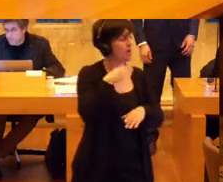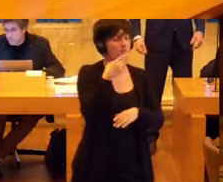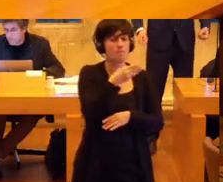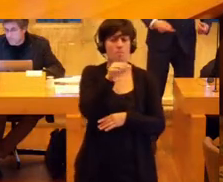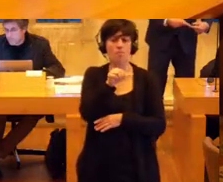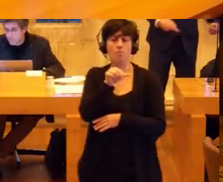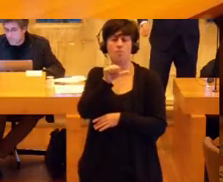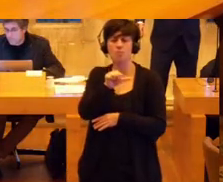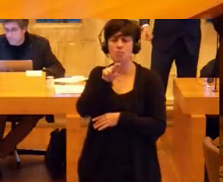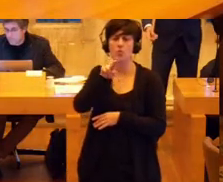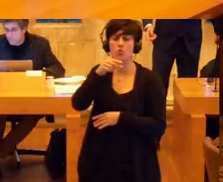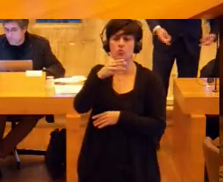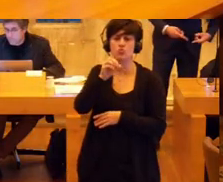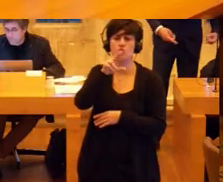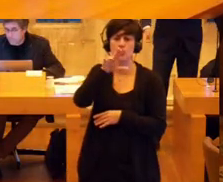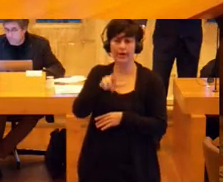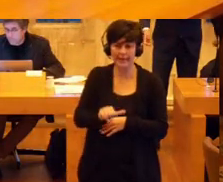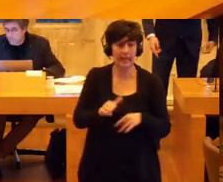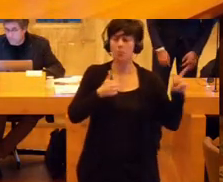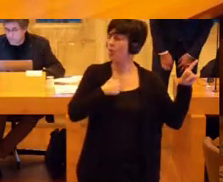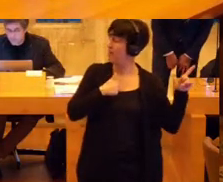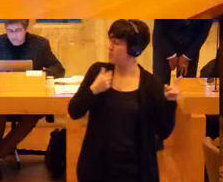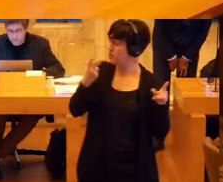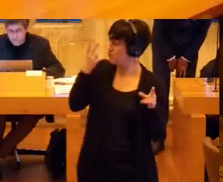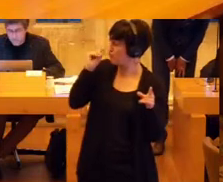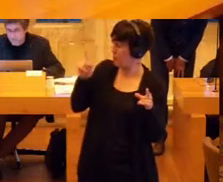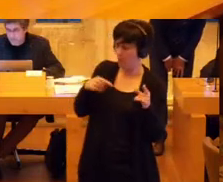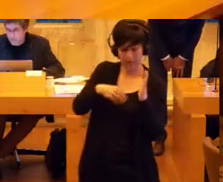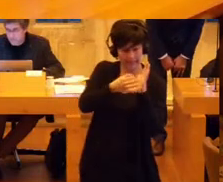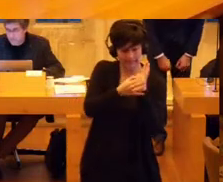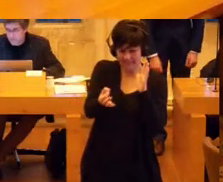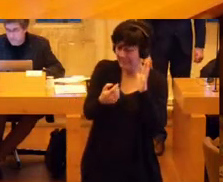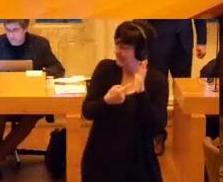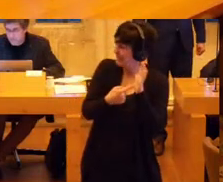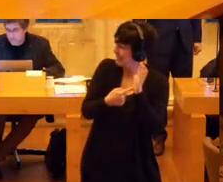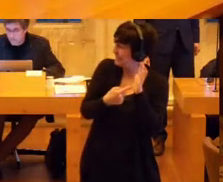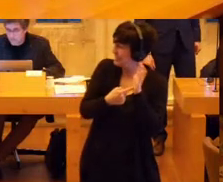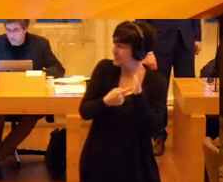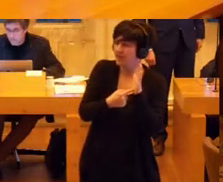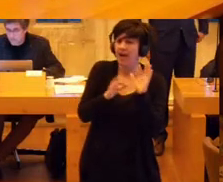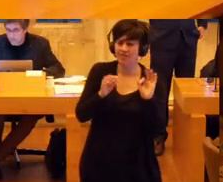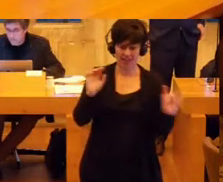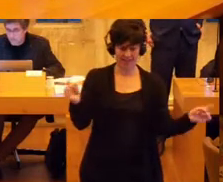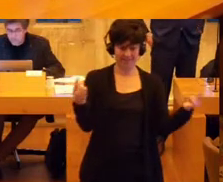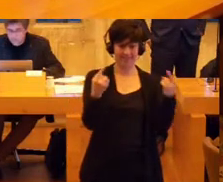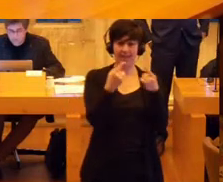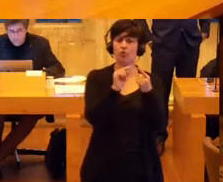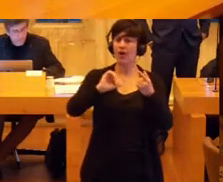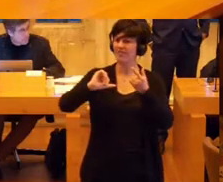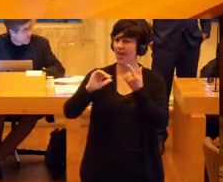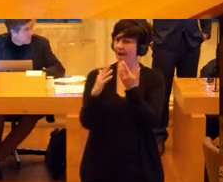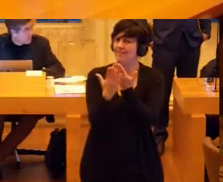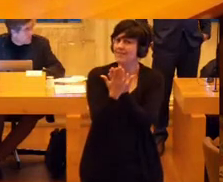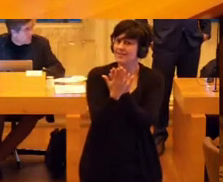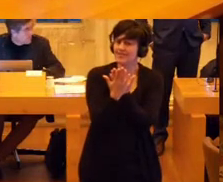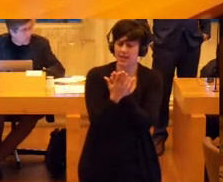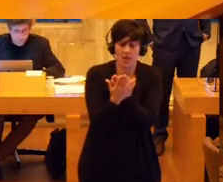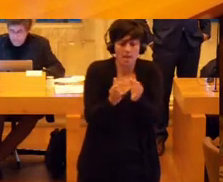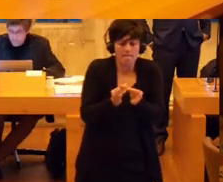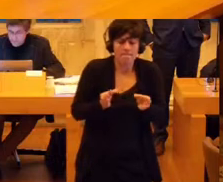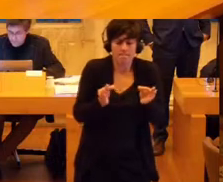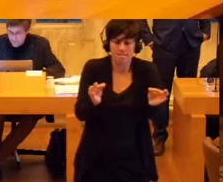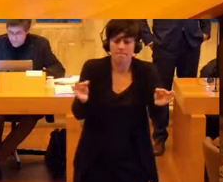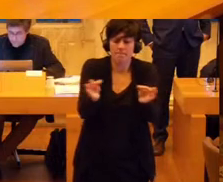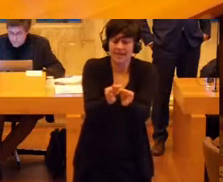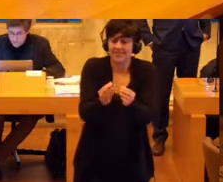J'ai une question. Je ne comprends pas dans la délibération l'indication que dans la cartographie annexée, la parcelle qui a